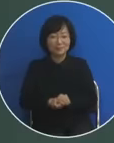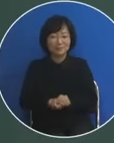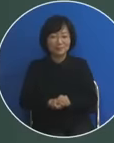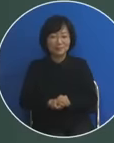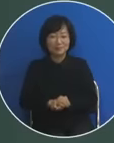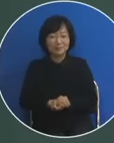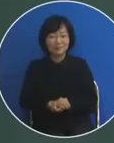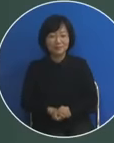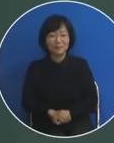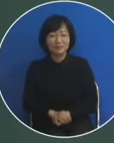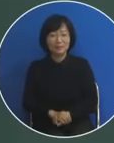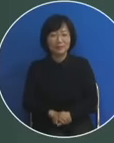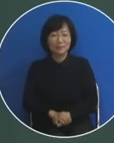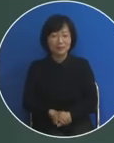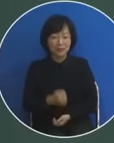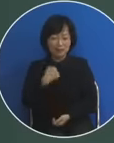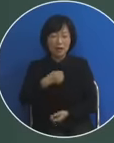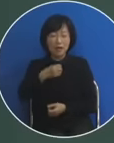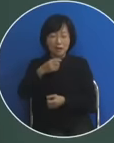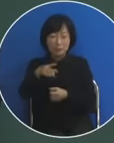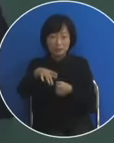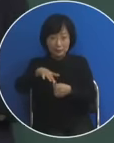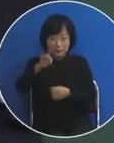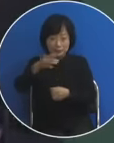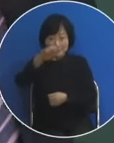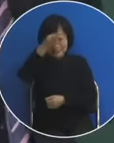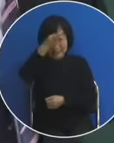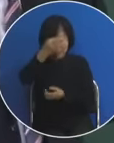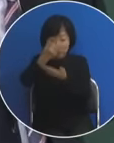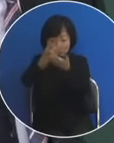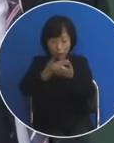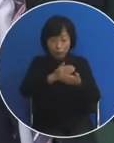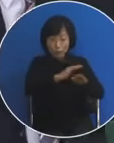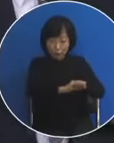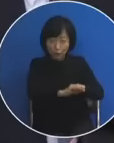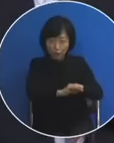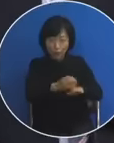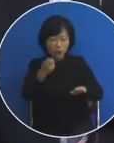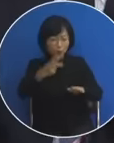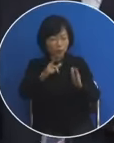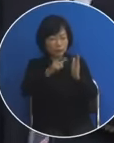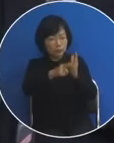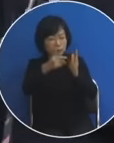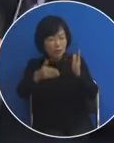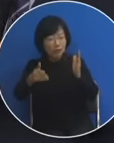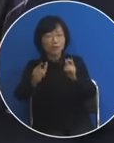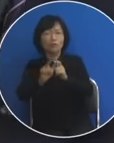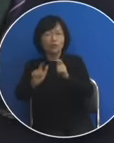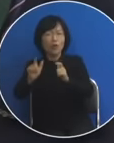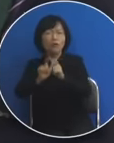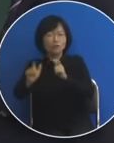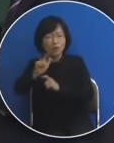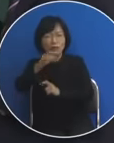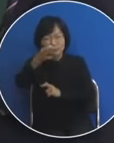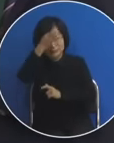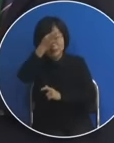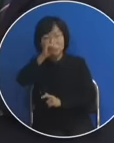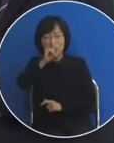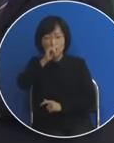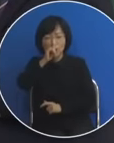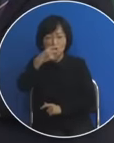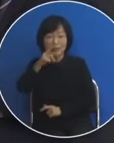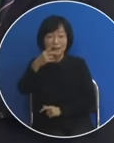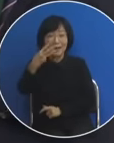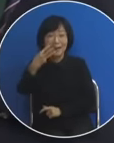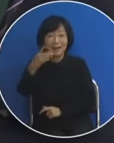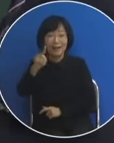자꾸 시간 갈수록 주신 달란트가 있습니다. That besides the basic talents given to us, as time progresses, there are talents given to us. 여기서 여러분이